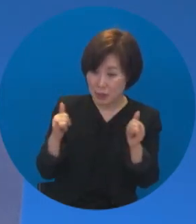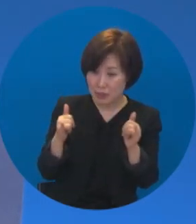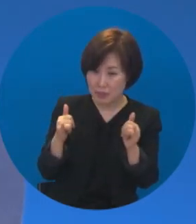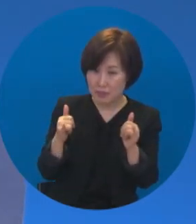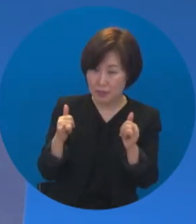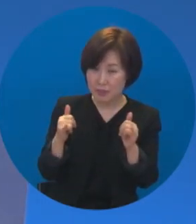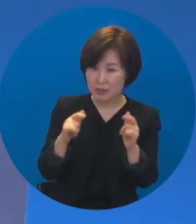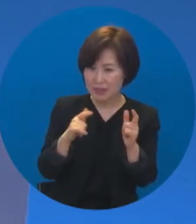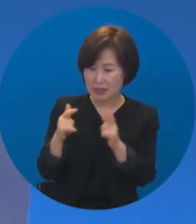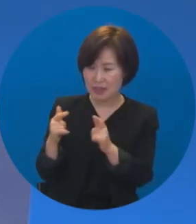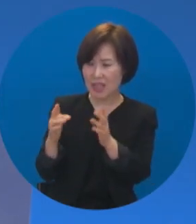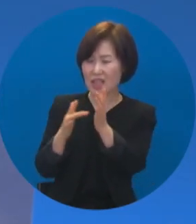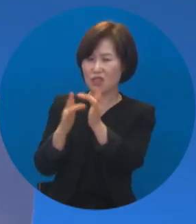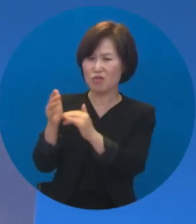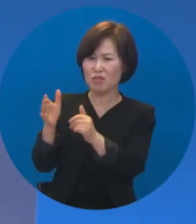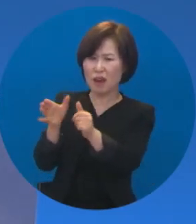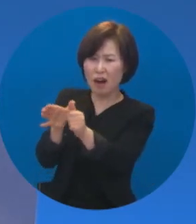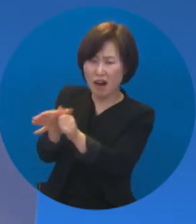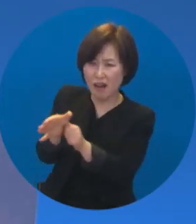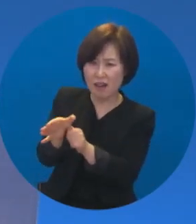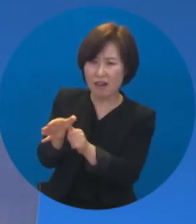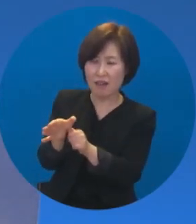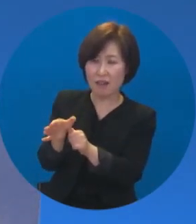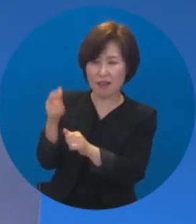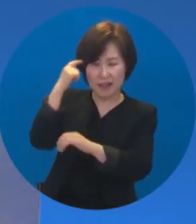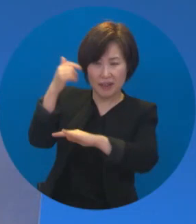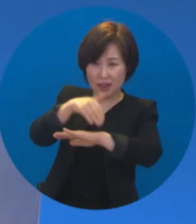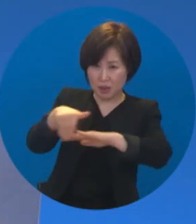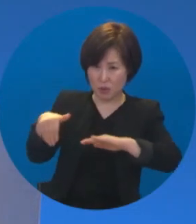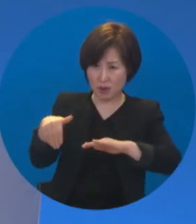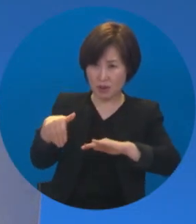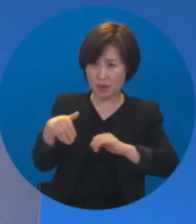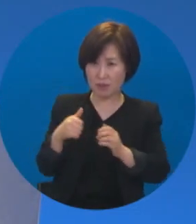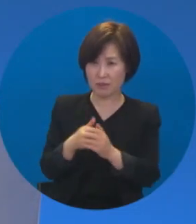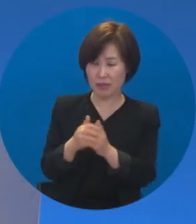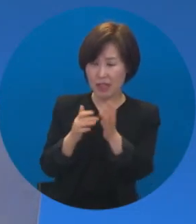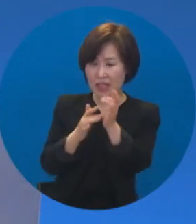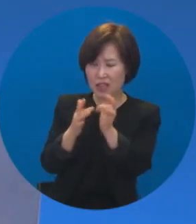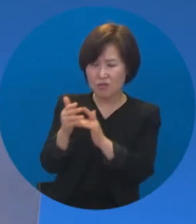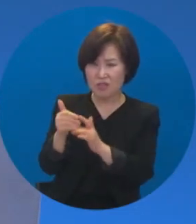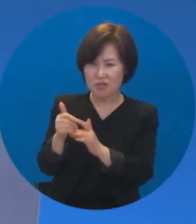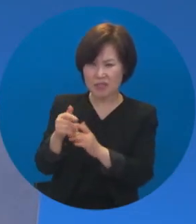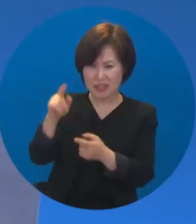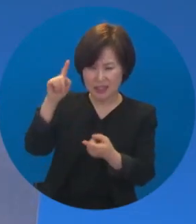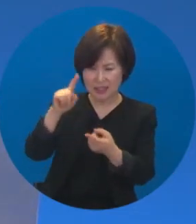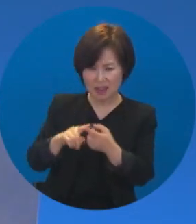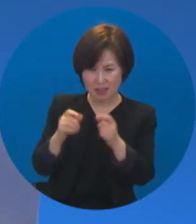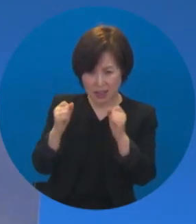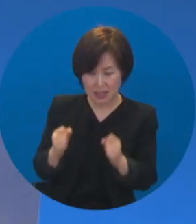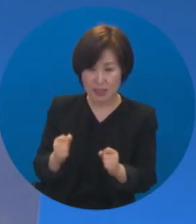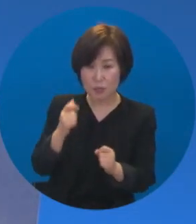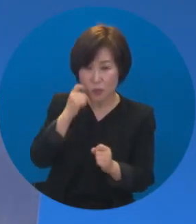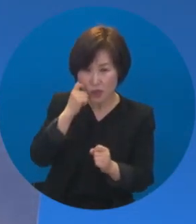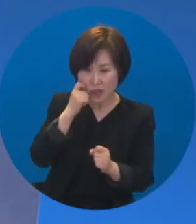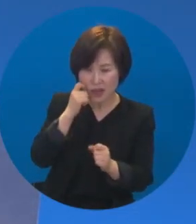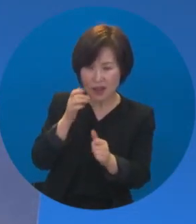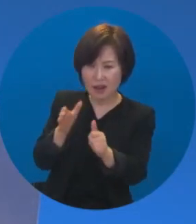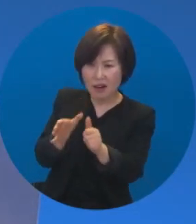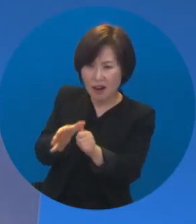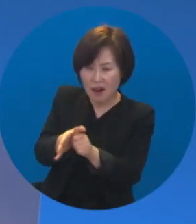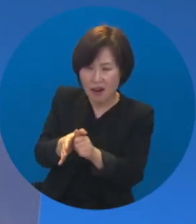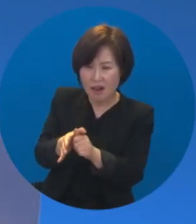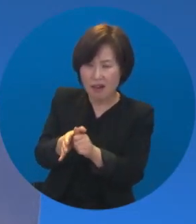죽이려고 계획하기 시작합니다. 예수님을 더 이상 잊지 못하게 해야겠다. 없애버리려는 음모를